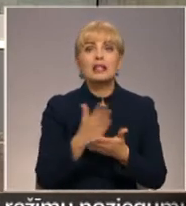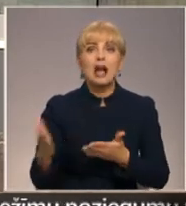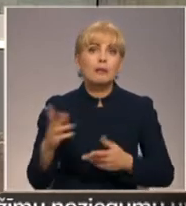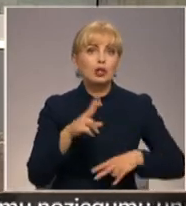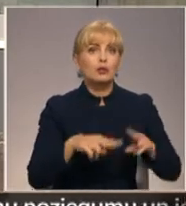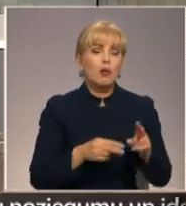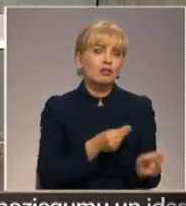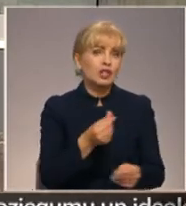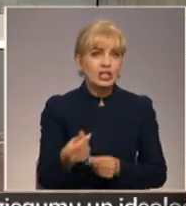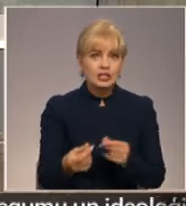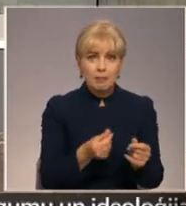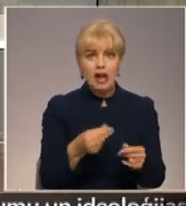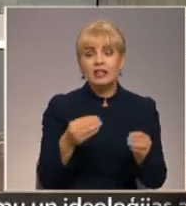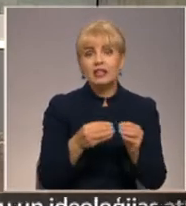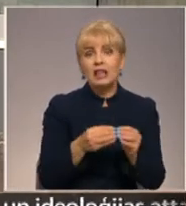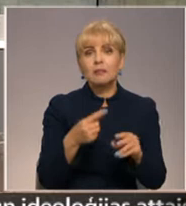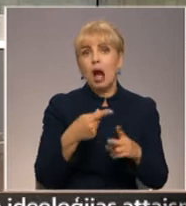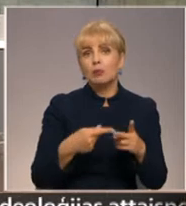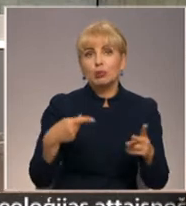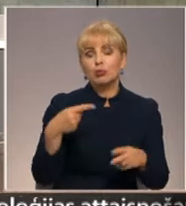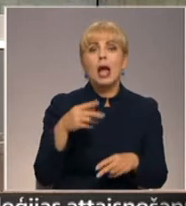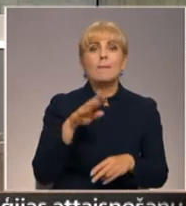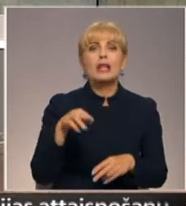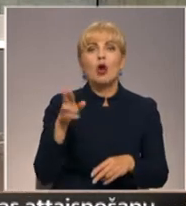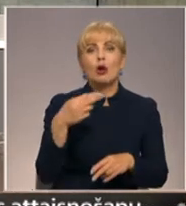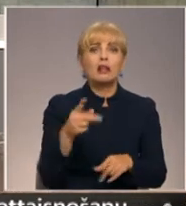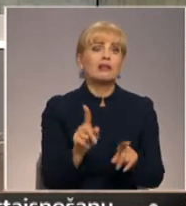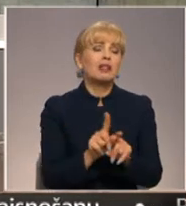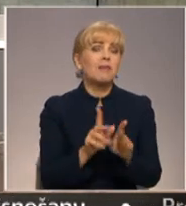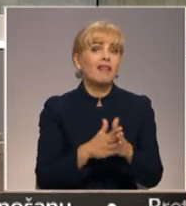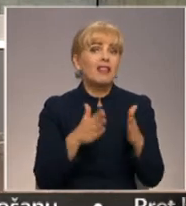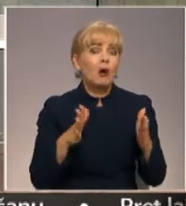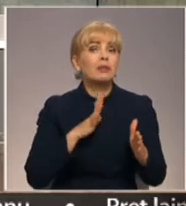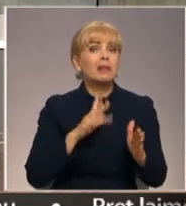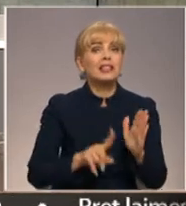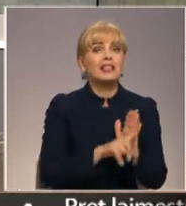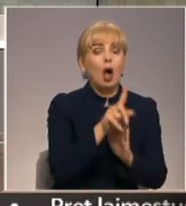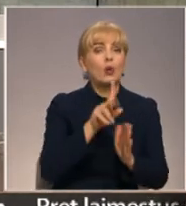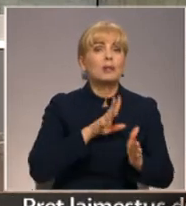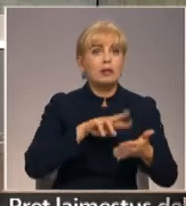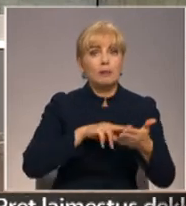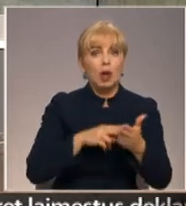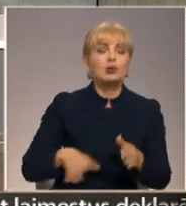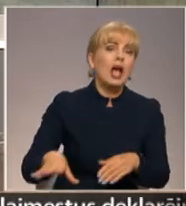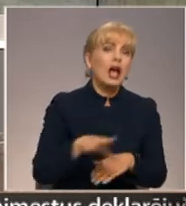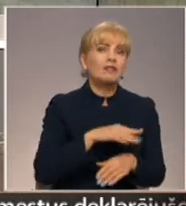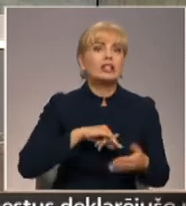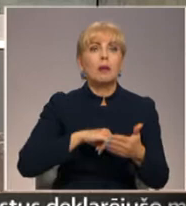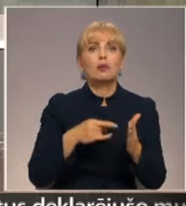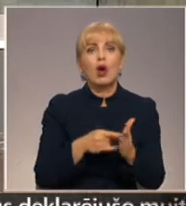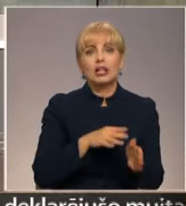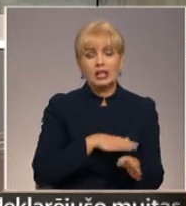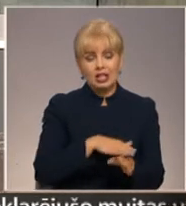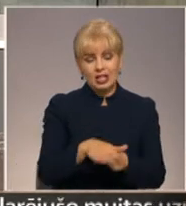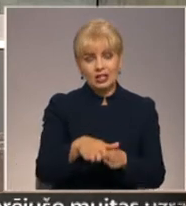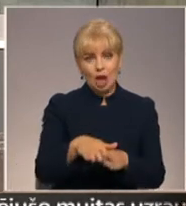būvniecības izmaksas ir 10,5 miljonu eiro, kas ir gandrīz tikpat daudz, cik sākotnē bija plānots visa projekta īstenošanai.